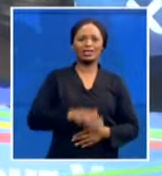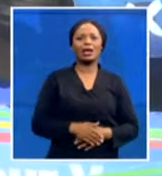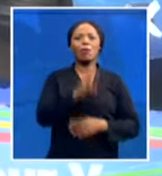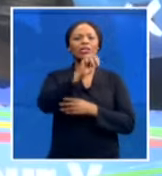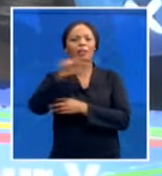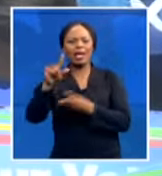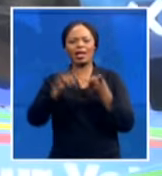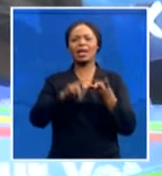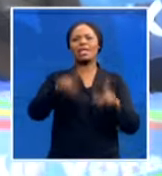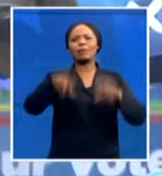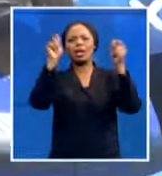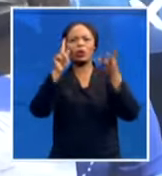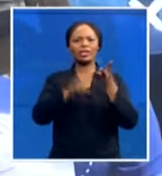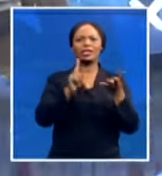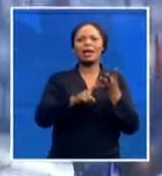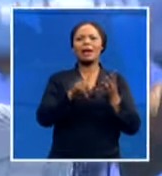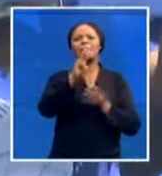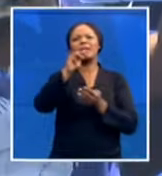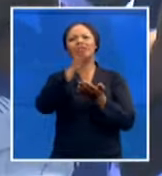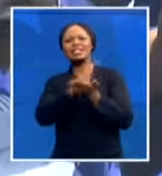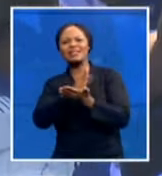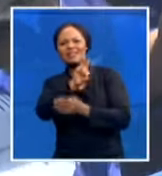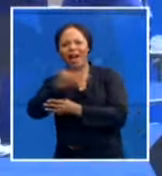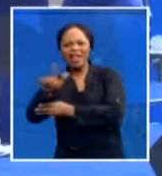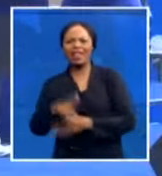moet jy vir die DA stem.